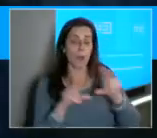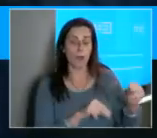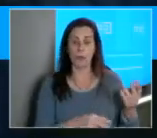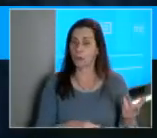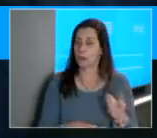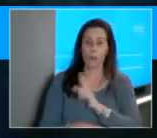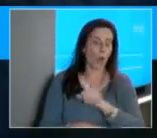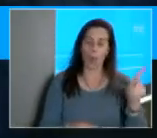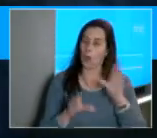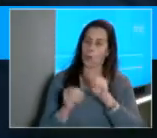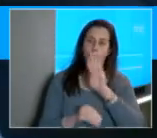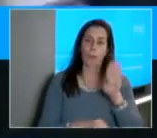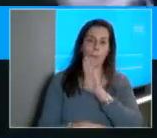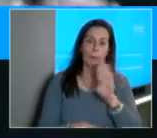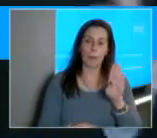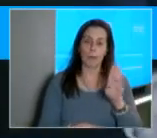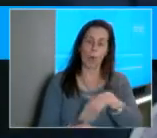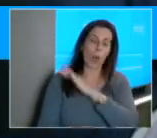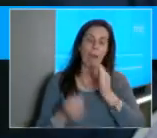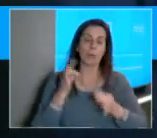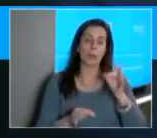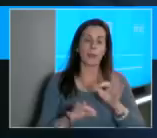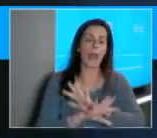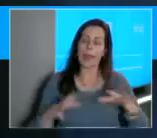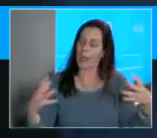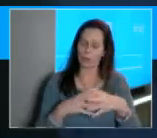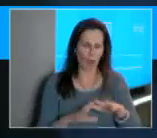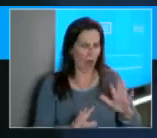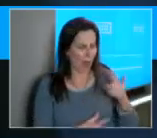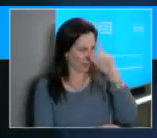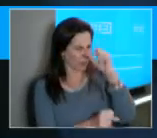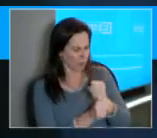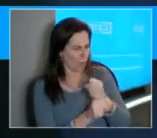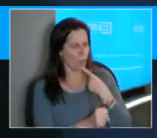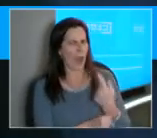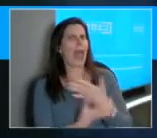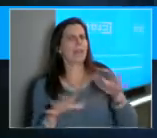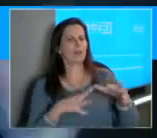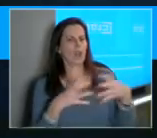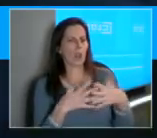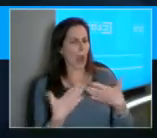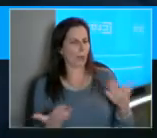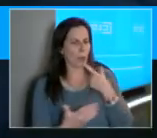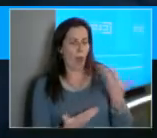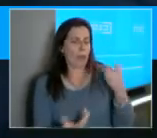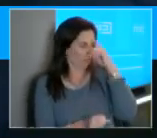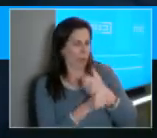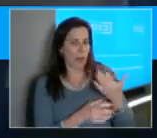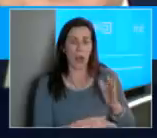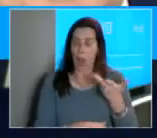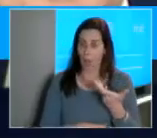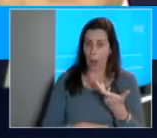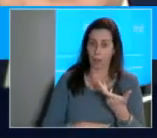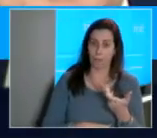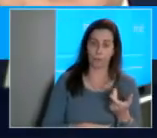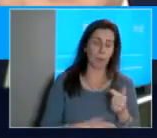אחר, לא עם נתניהו. נתניהו הולך למשפט, לא יהיה אחדות בראשות נתניהו. למה אתה כזה נחרץ שלא תהיה אחדות בראשות נתניהו? כי אם לא הייתה אחדות כשנתניהו